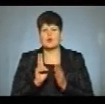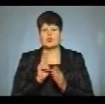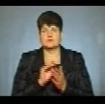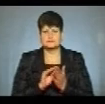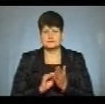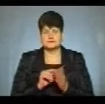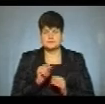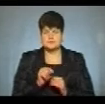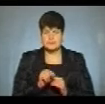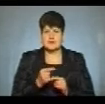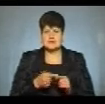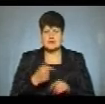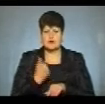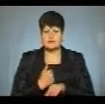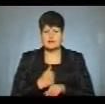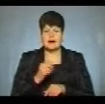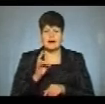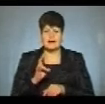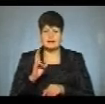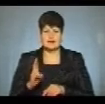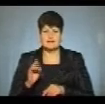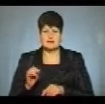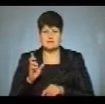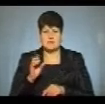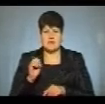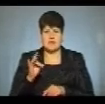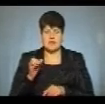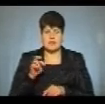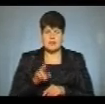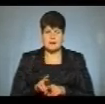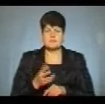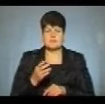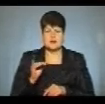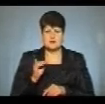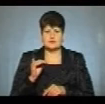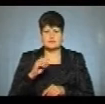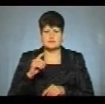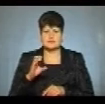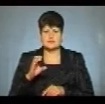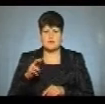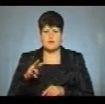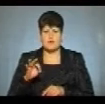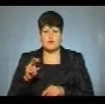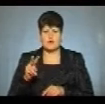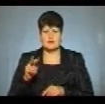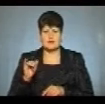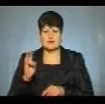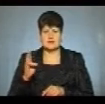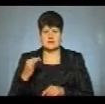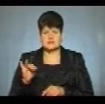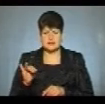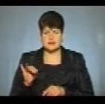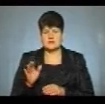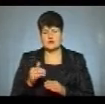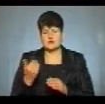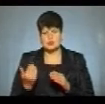каже Олег Клименко. Це голова НКВС Лаврентій Берія та керівник другого відділу Генерального штабу Юзеф Смолинський. Зворотня сторона